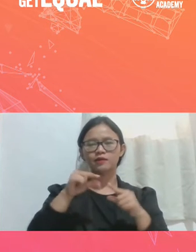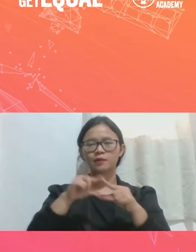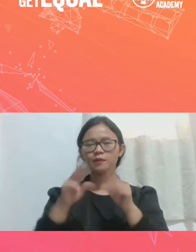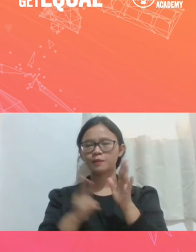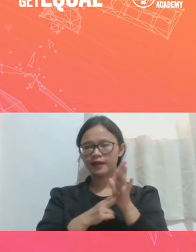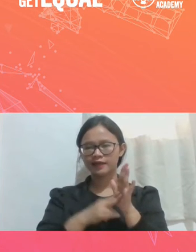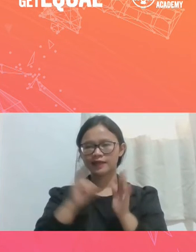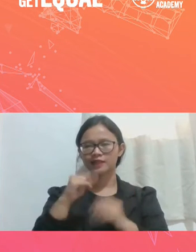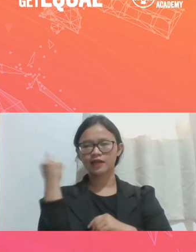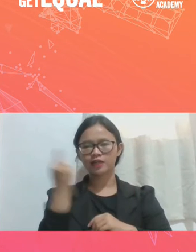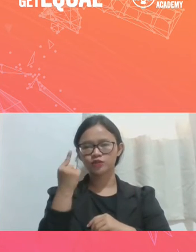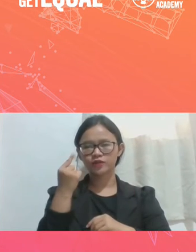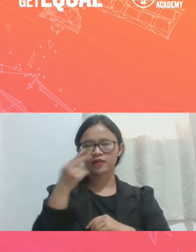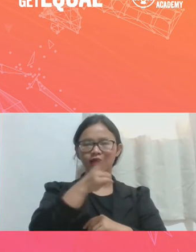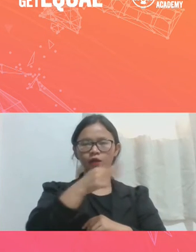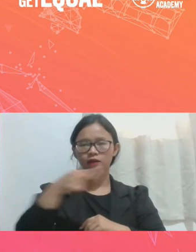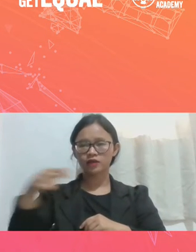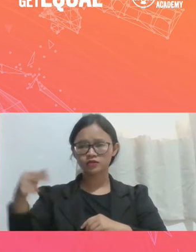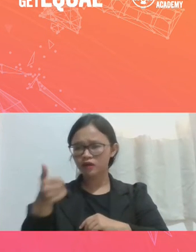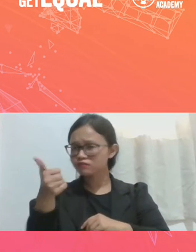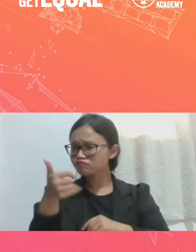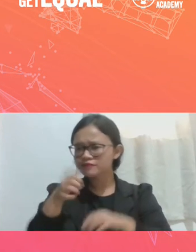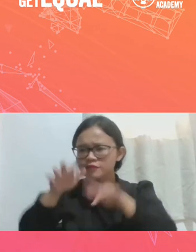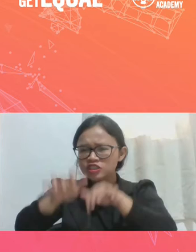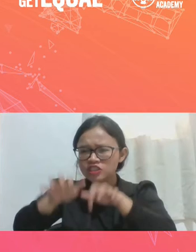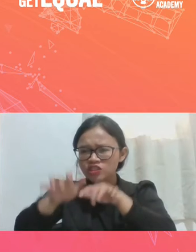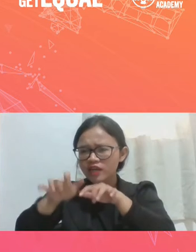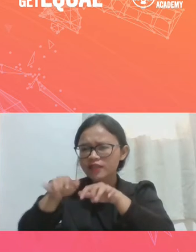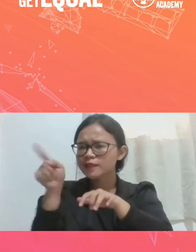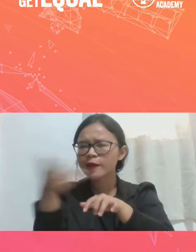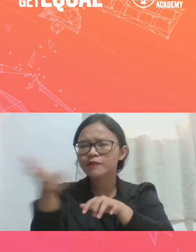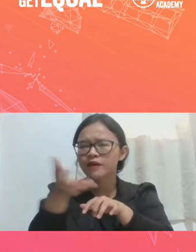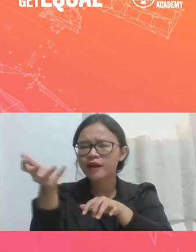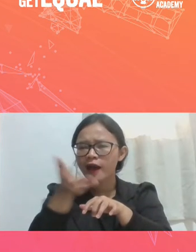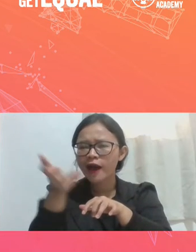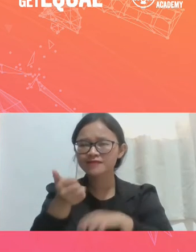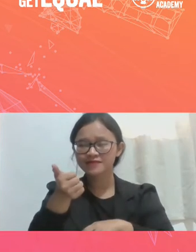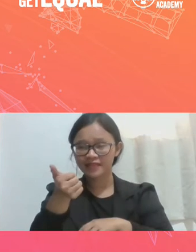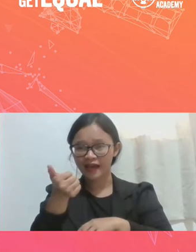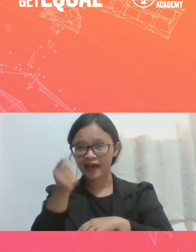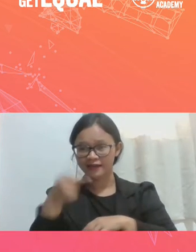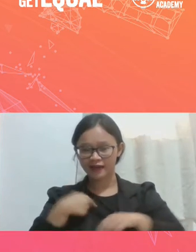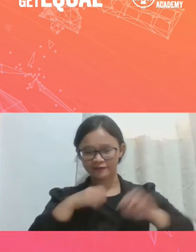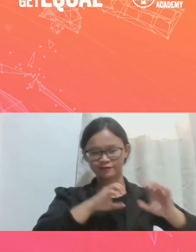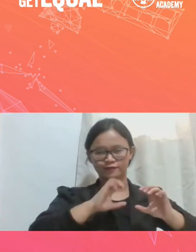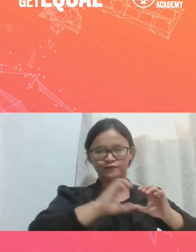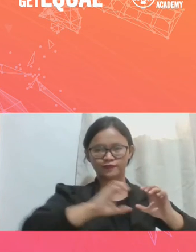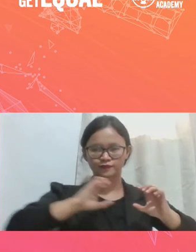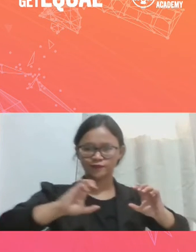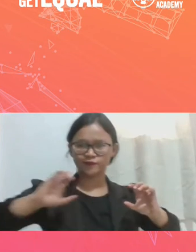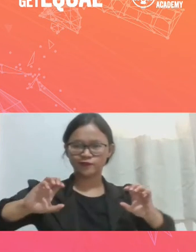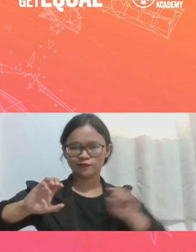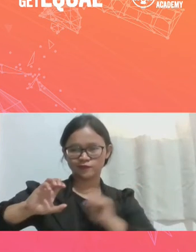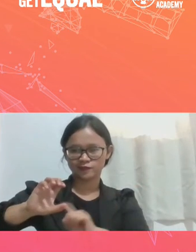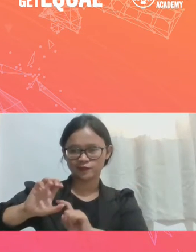aja nih? Teman-teman bisa chat nggak di kolom chat di bawah? Teman-teman bisa lihat di kolom chat di kiri kalau